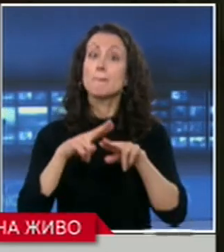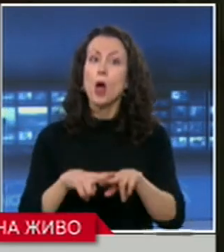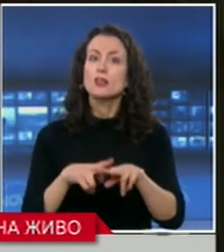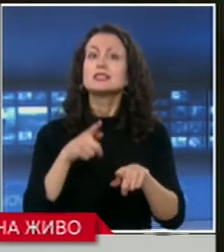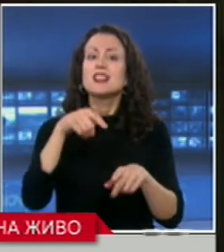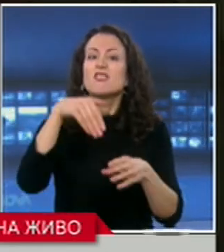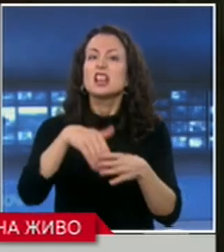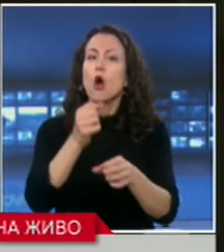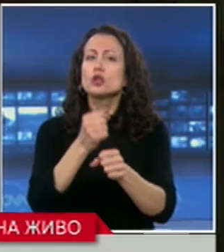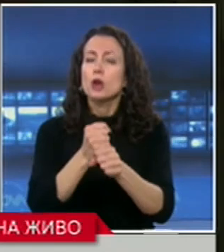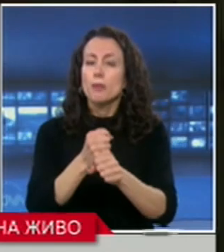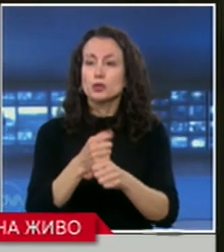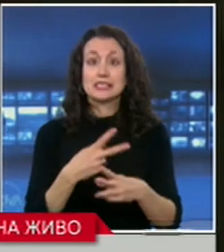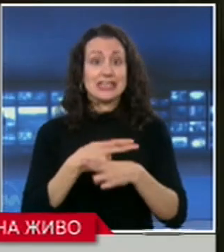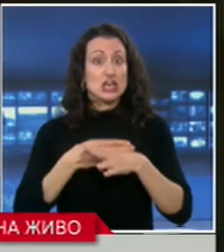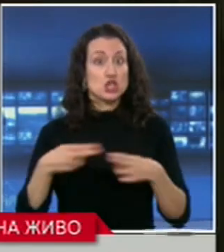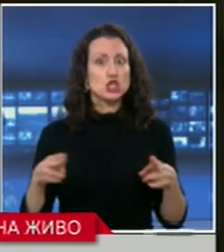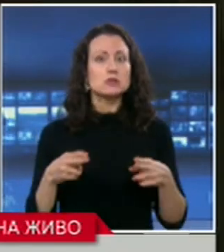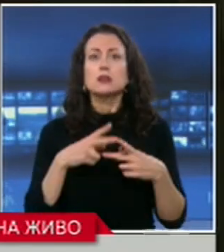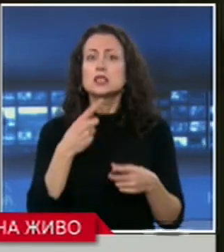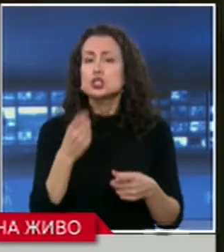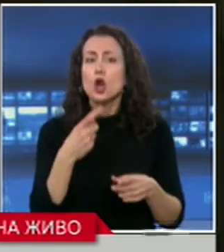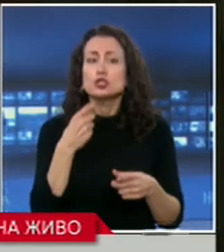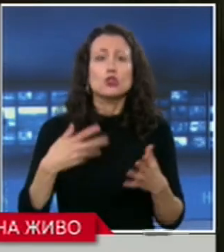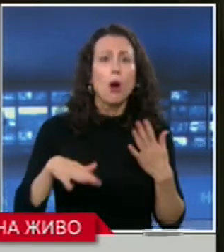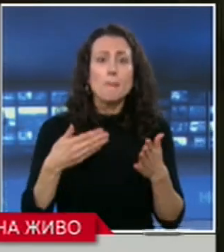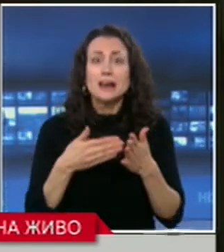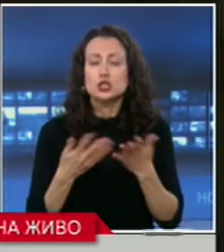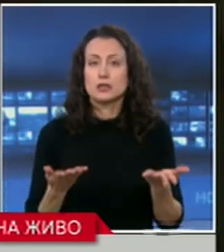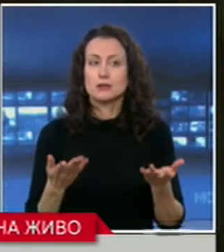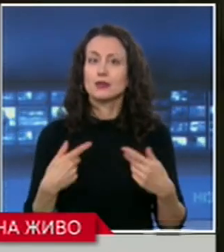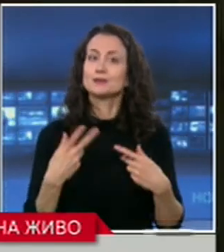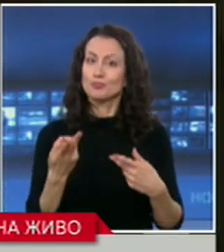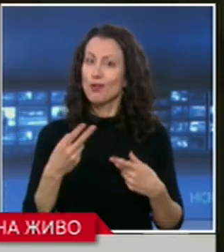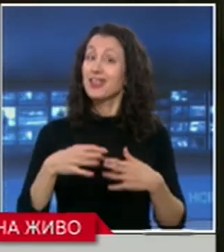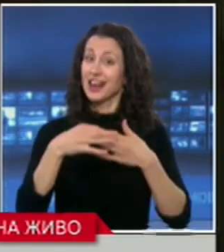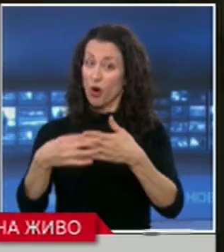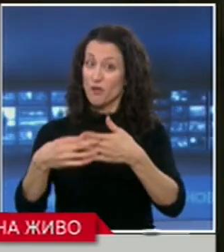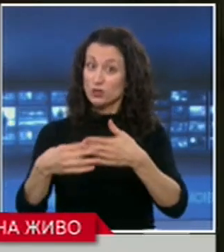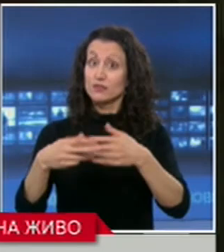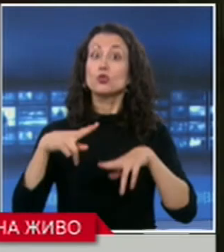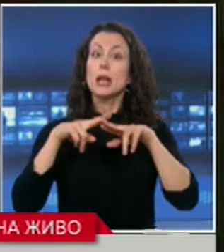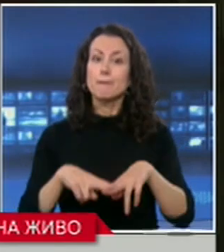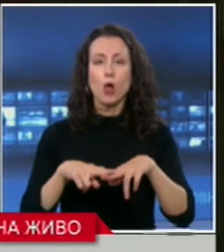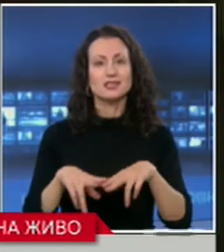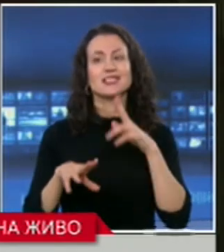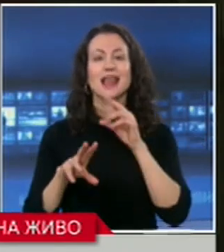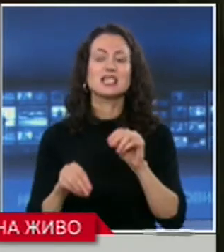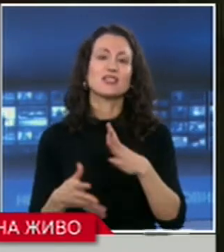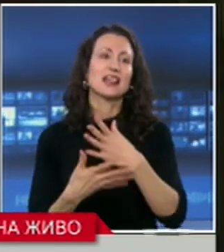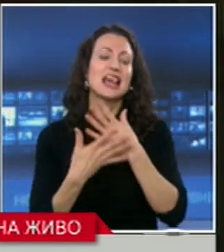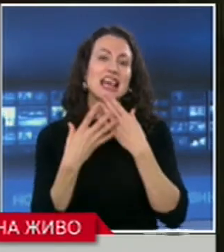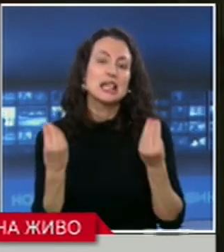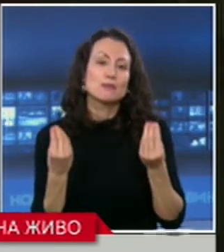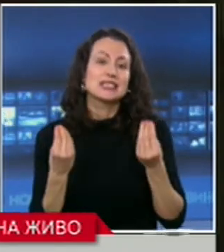по скандалния случай. Според ръководството на болницата, логистичен проблем и липсата на кадри е причината за инцидента